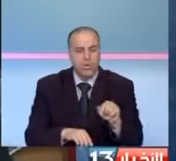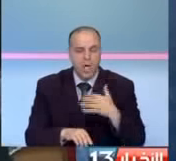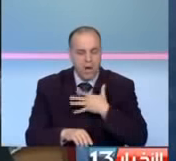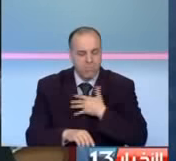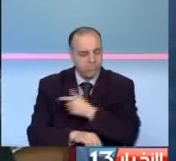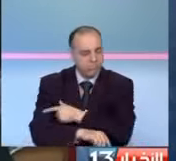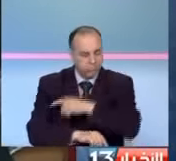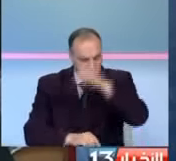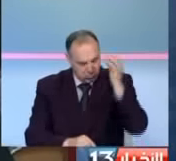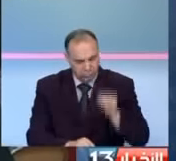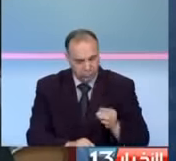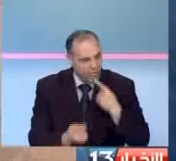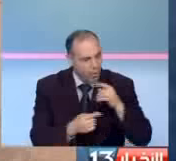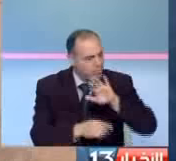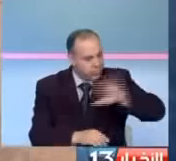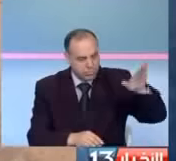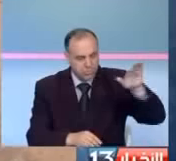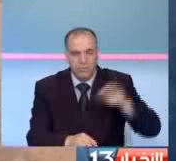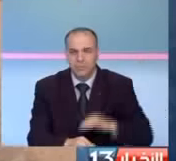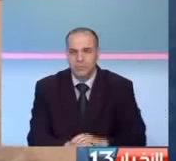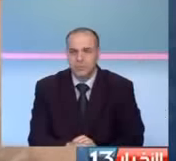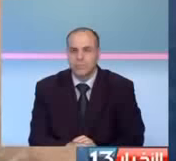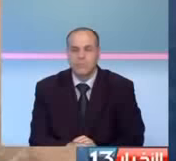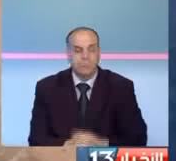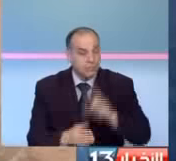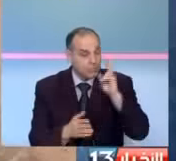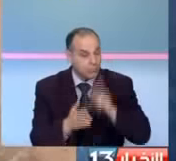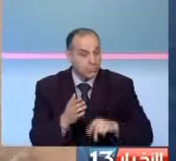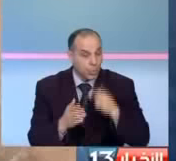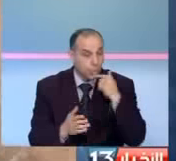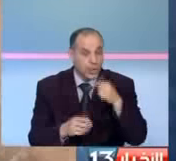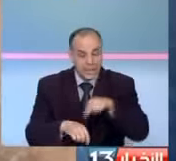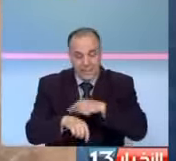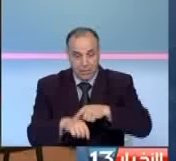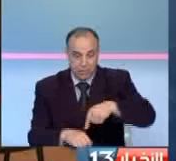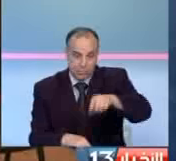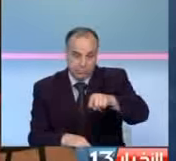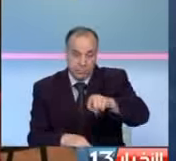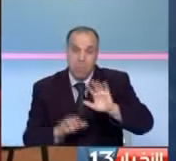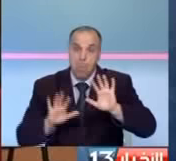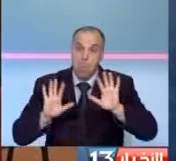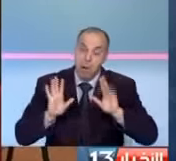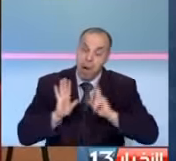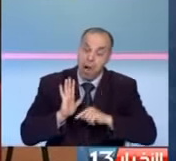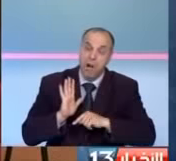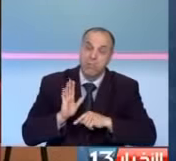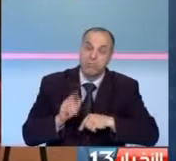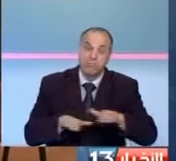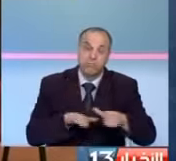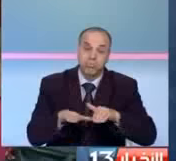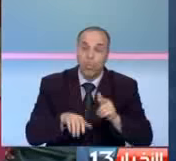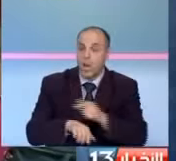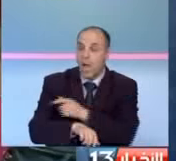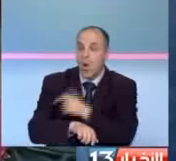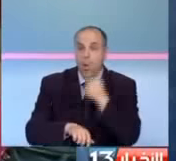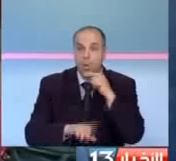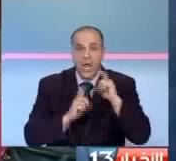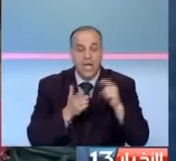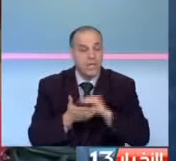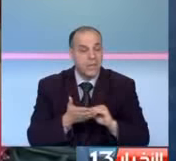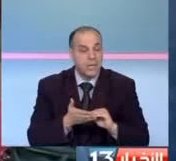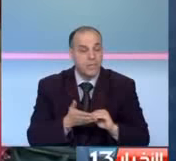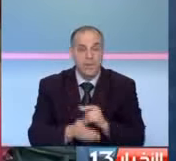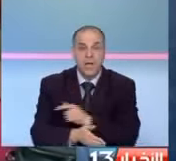لنا يعني مسألة غير قابلة للمفاوضات. هذا ومن المقرر أن تصدر في الساعات القليلة القادمة القرارات التي ستتوصل إليها الهيئة